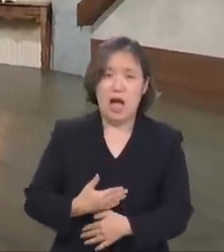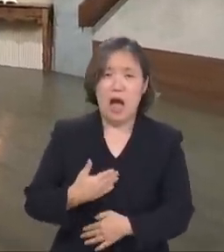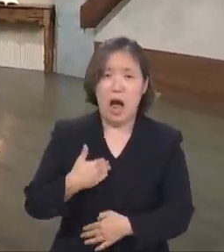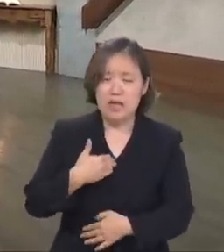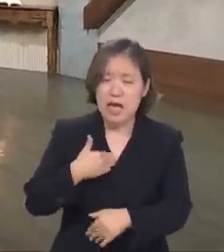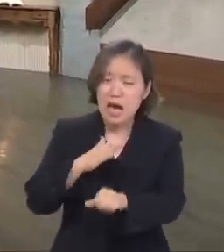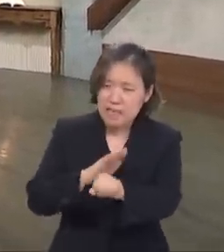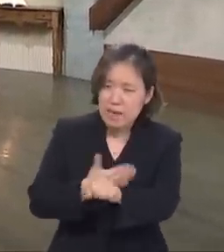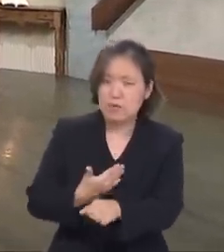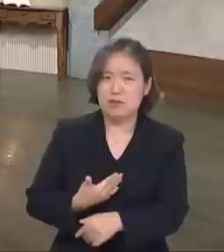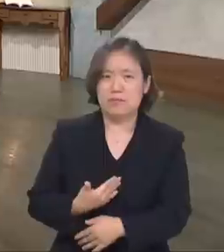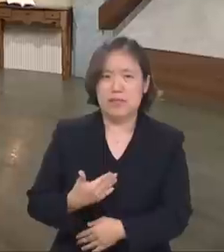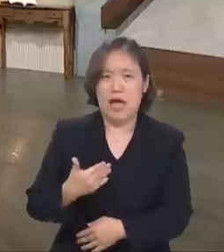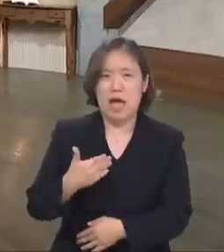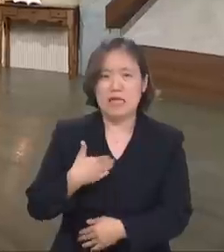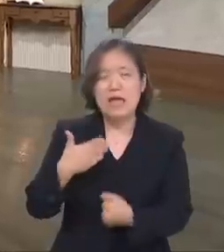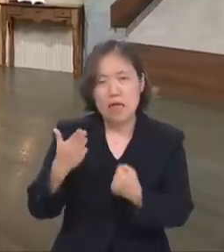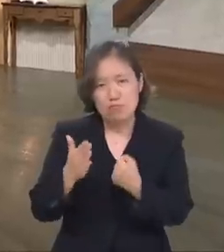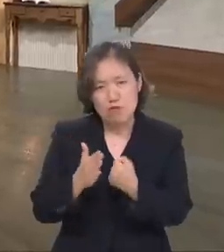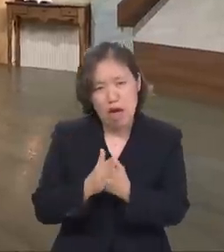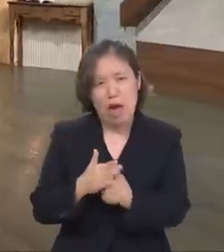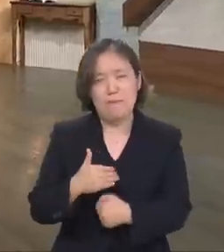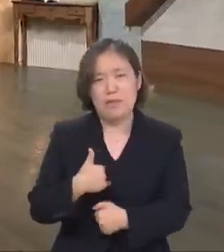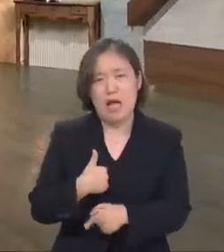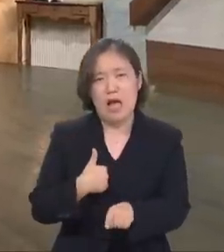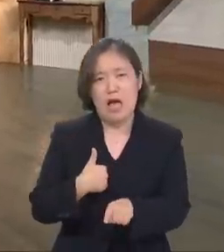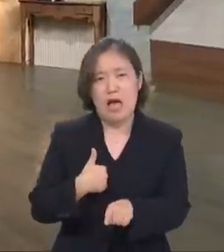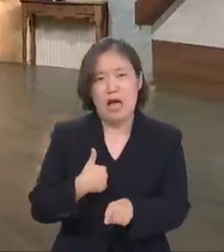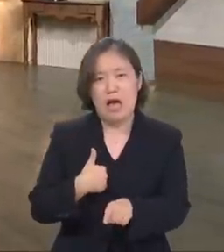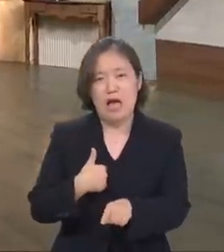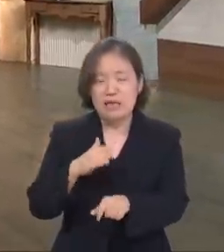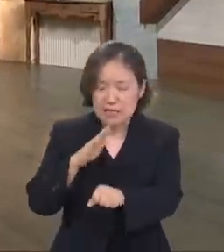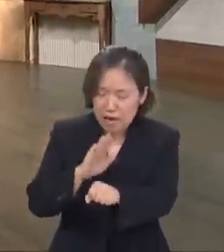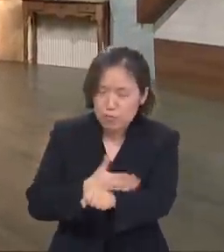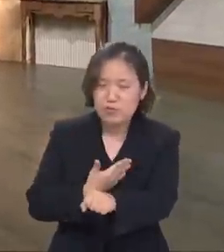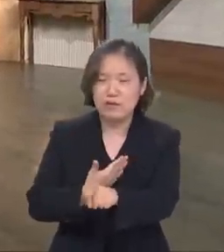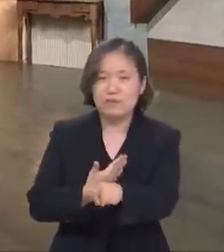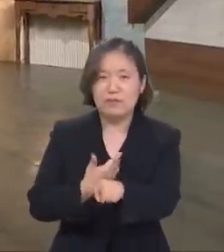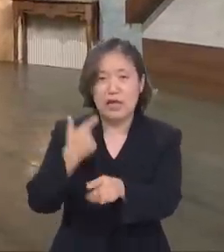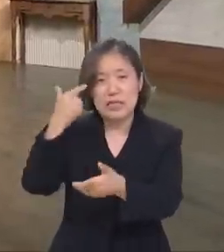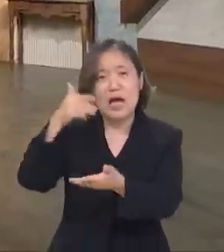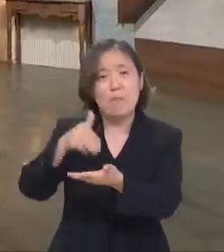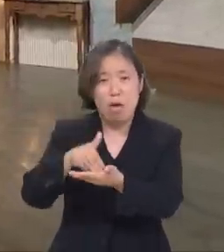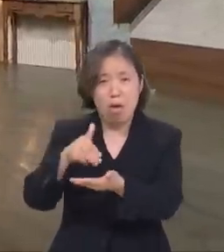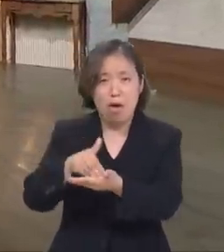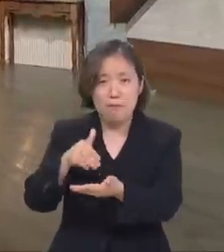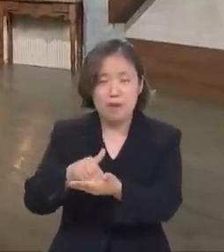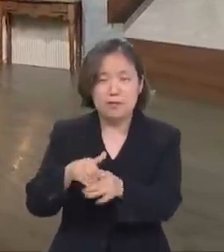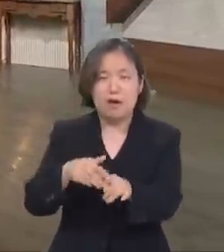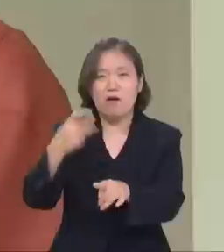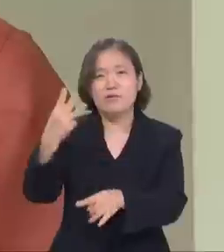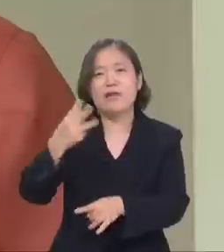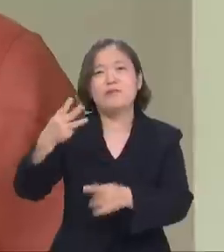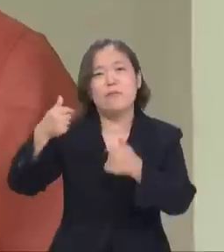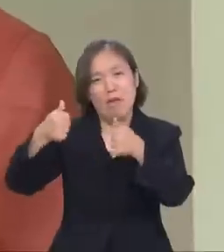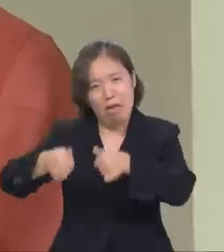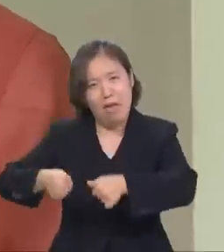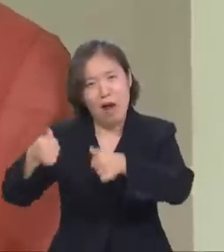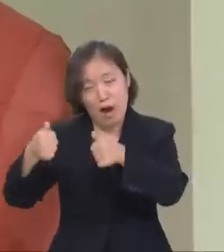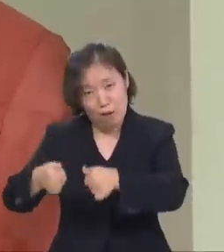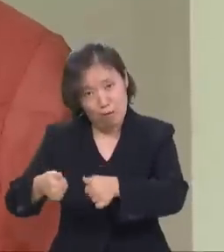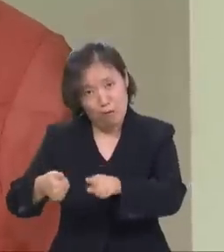잘못했습니다가 내 탓입니다 잘못했습니다 하면서 3,000배로 올리고 저를 올리고